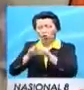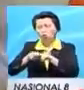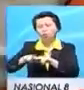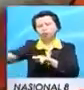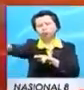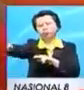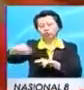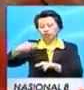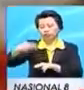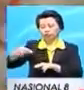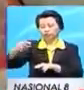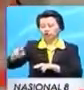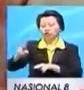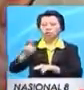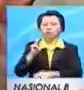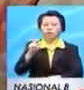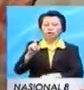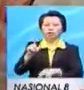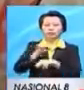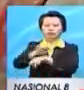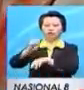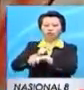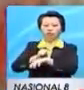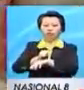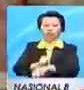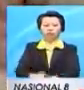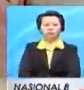berkelajuan tinggi HSR Kuala Lumpur, Singapura.